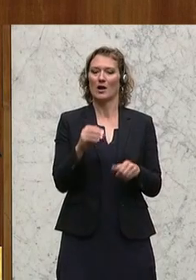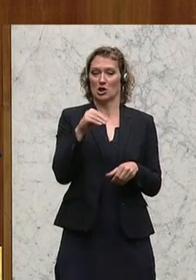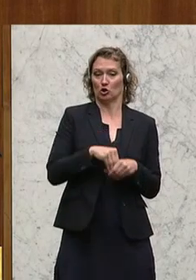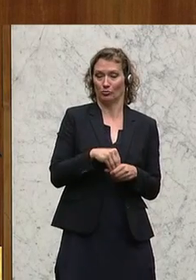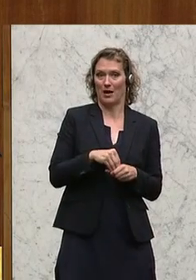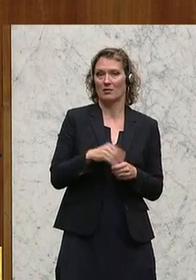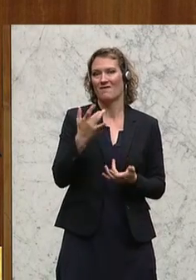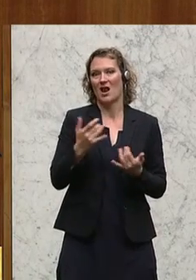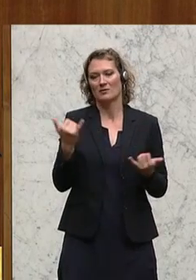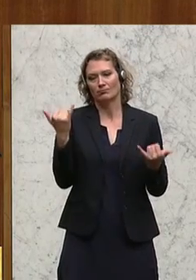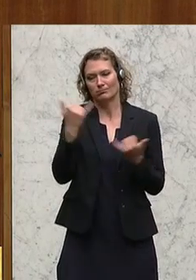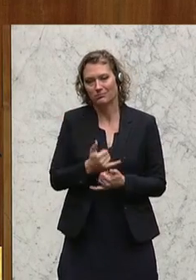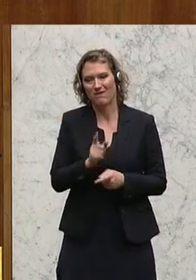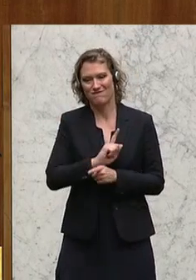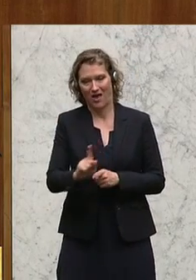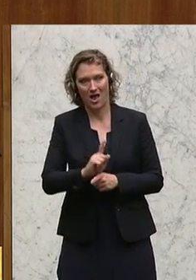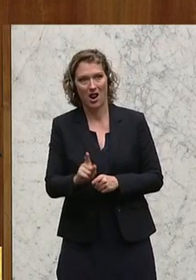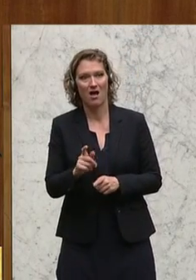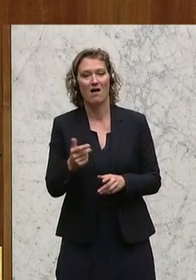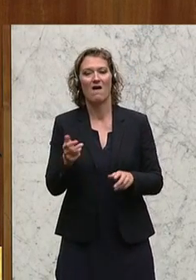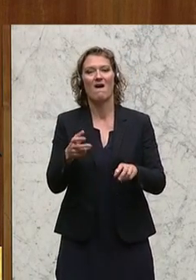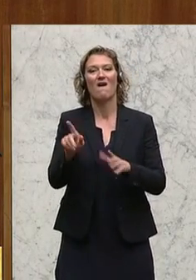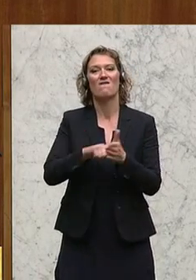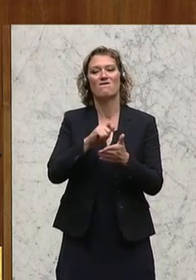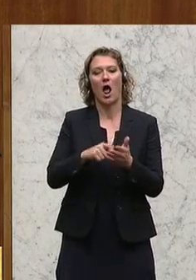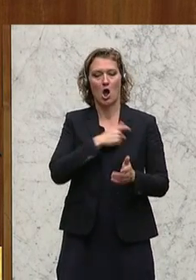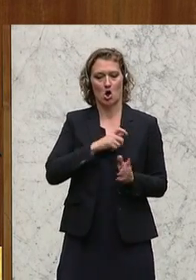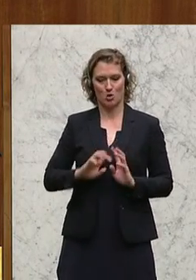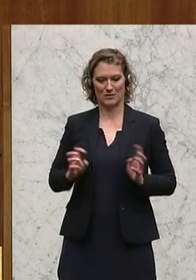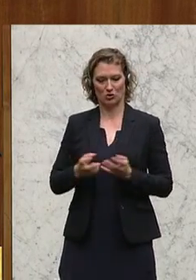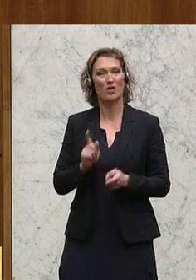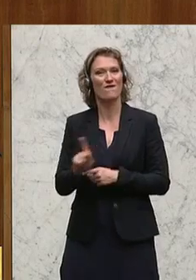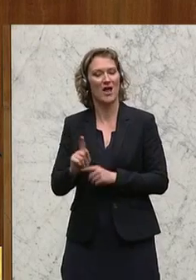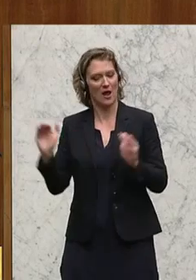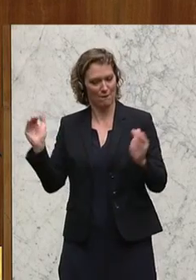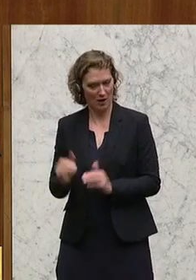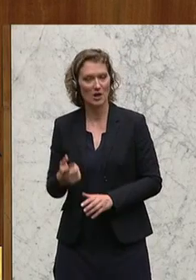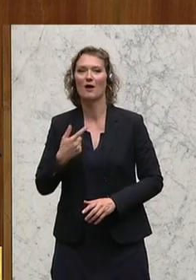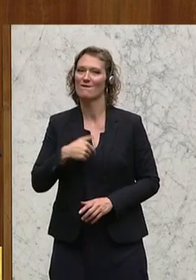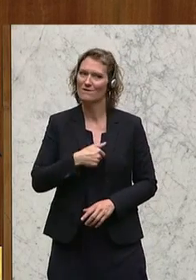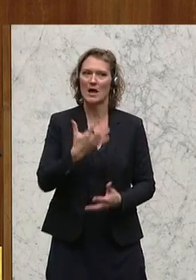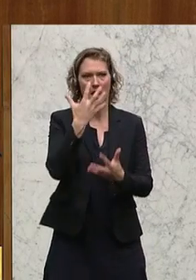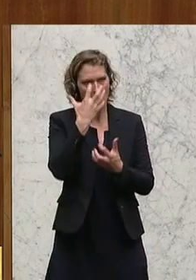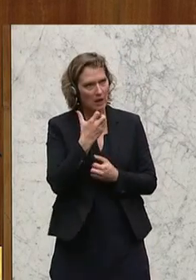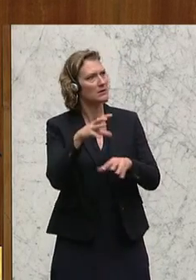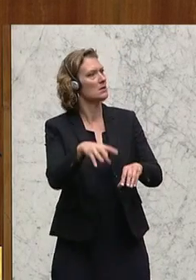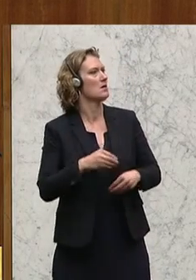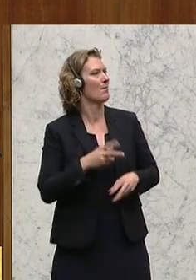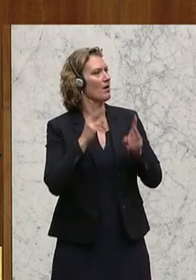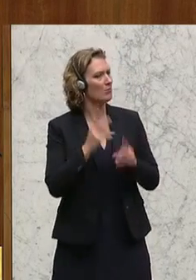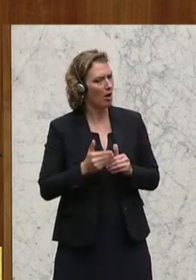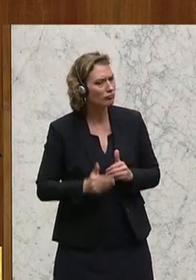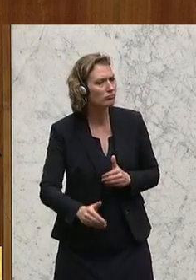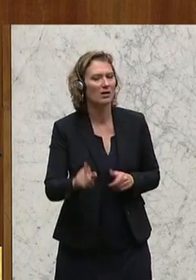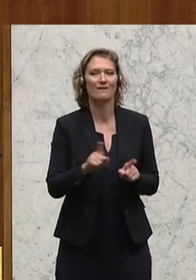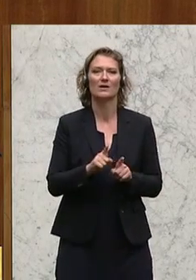Fehlerhäufigkeit vielleicht bei Wahlbeisitzern oder zu reduzieren bei Wahlkommissionen, wie sie es gehabt haben, das sollten wir wirklich ernsthaft angehen und sollen